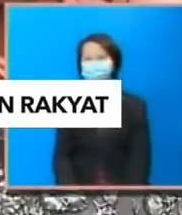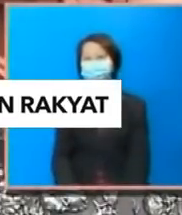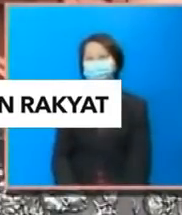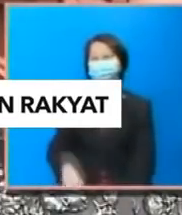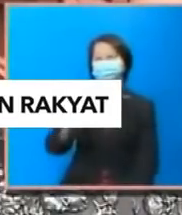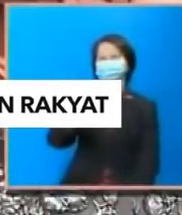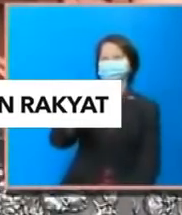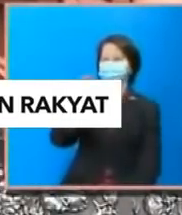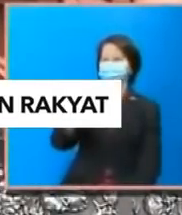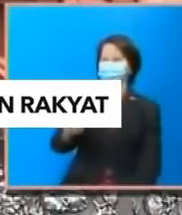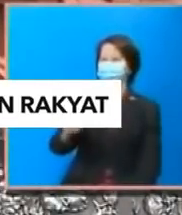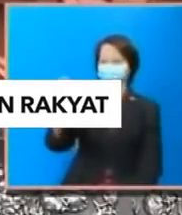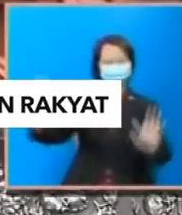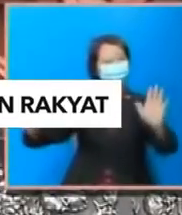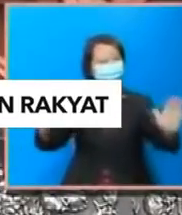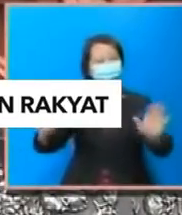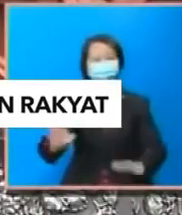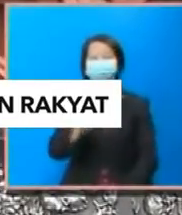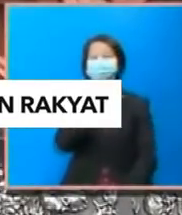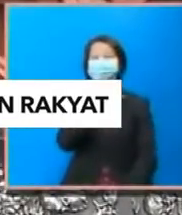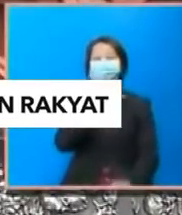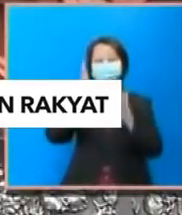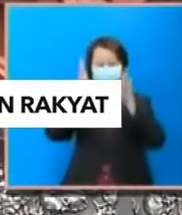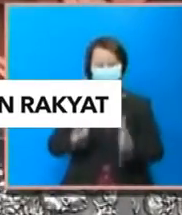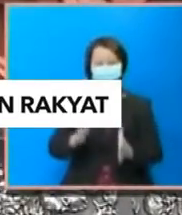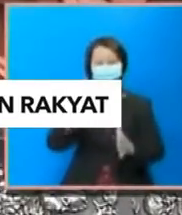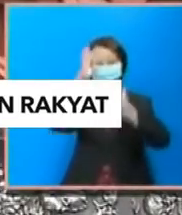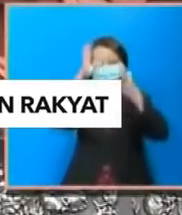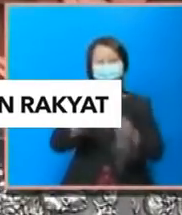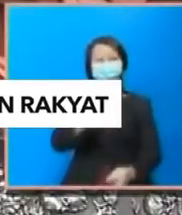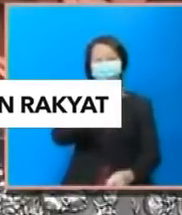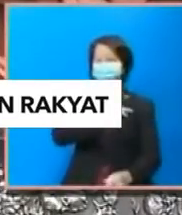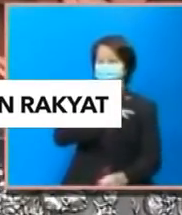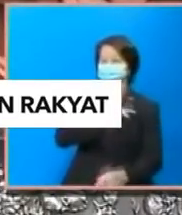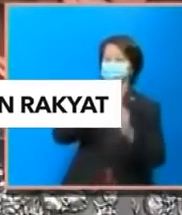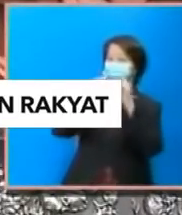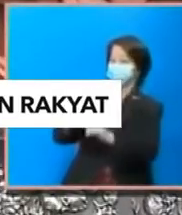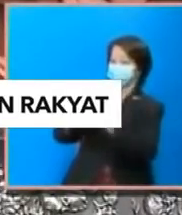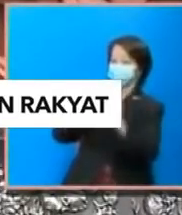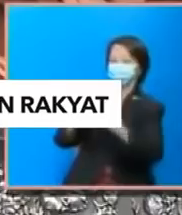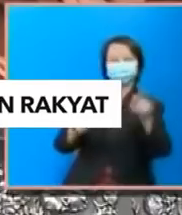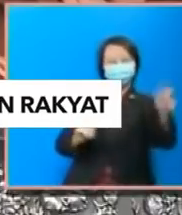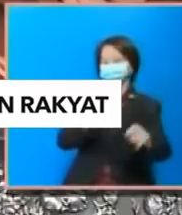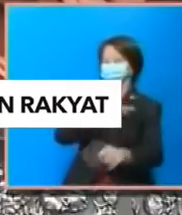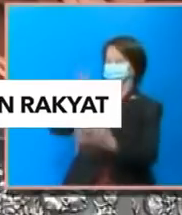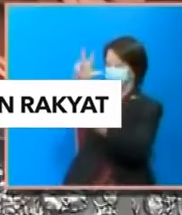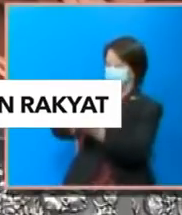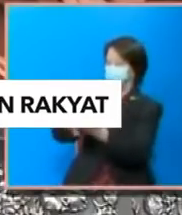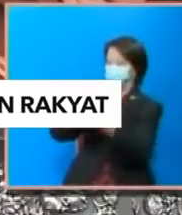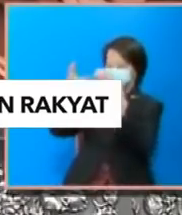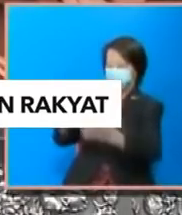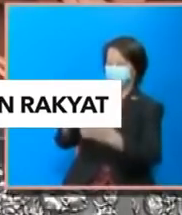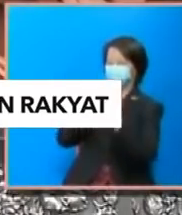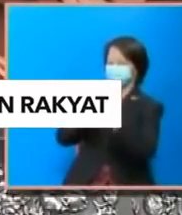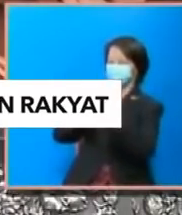Rakyat kita agar ia benar-benar dapat berfungsi sebagai forum persaingan profesional dan